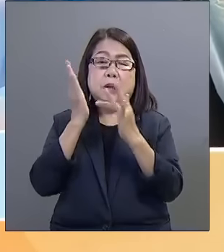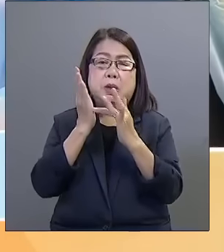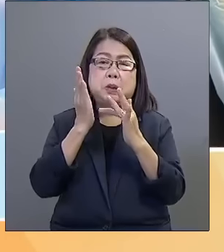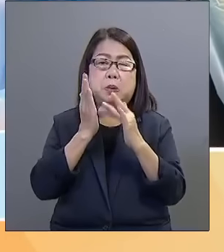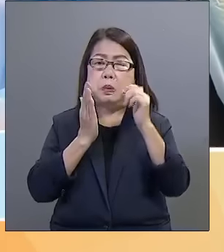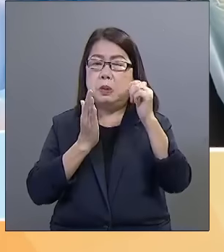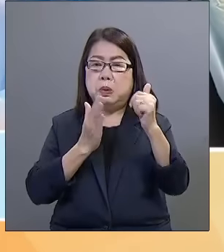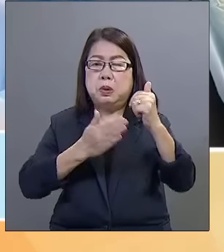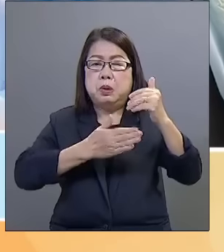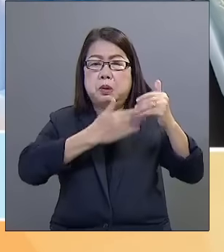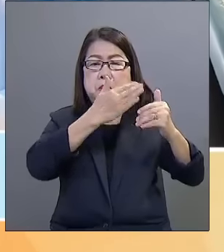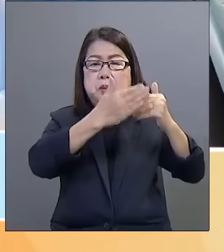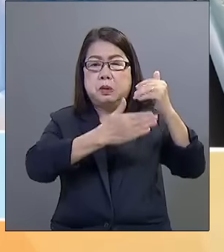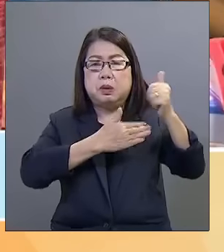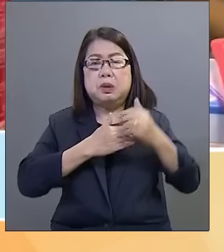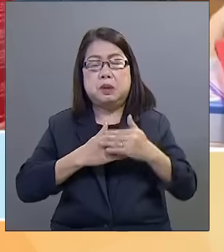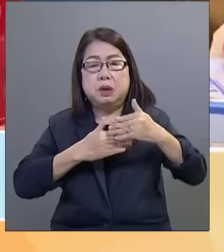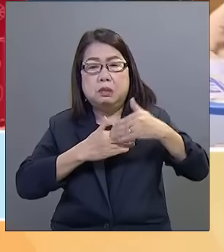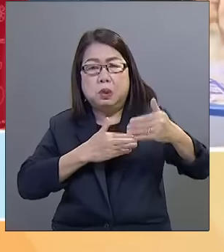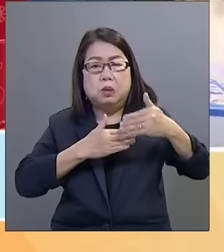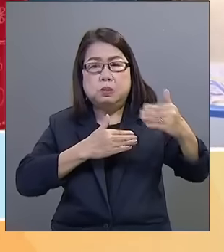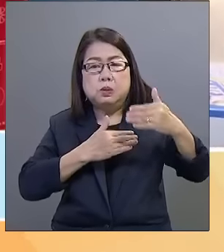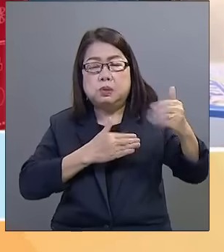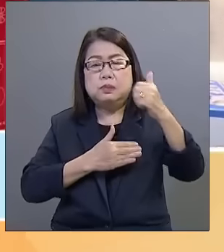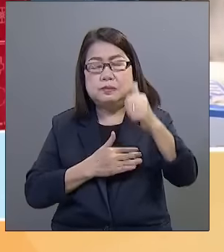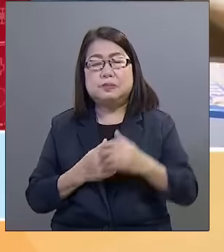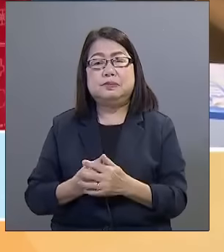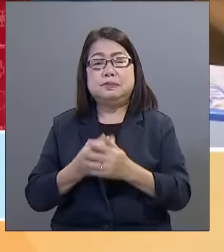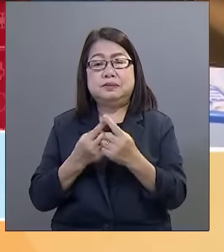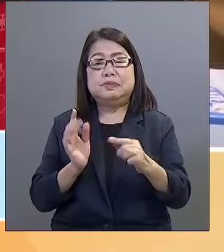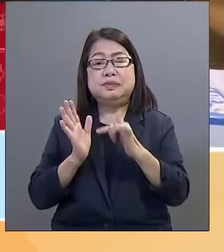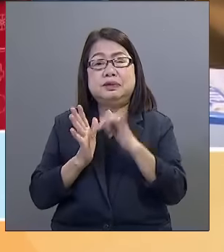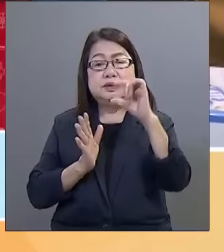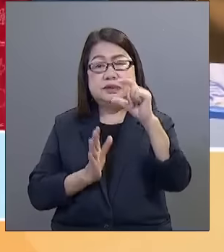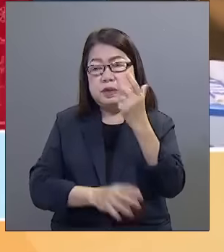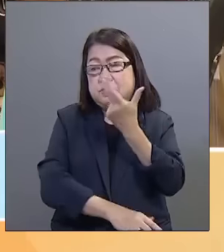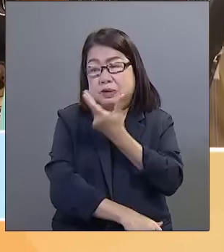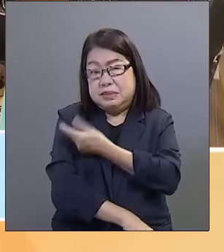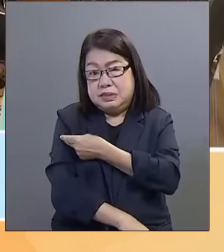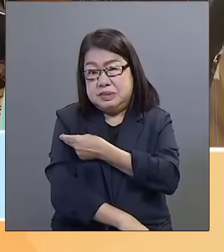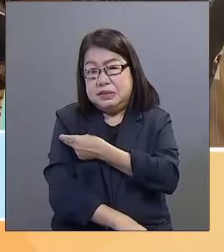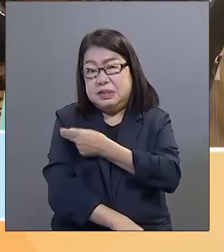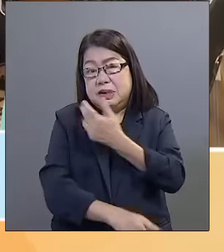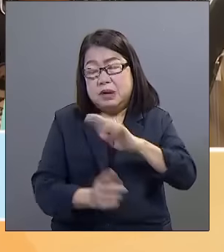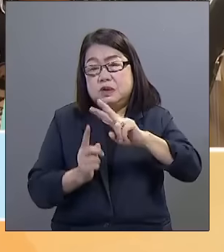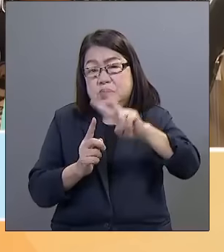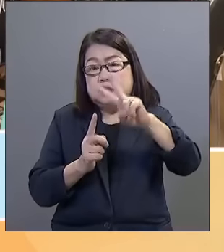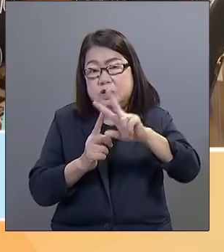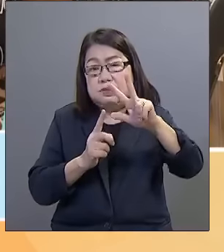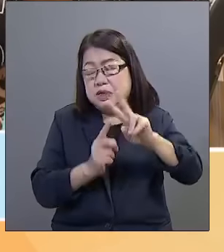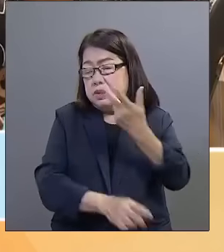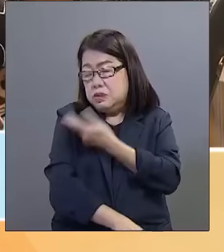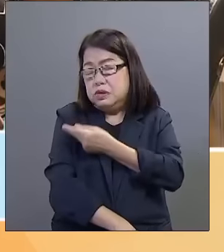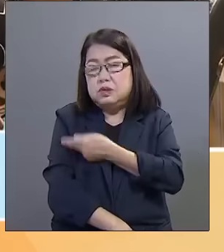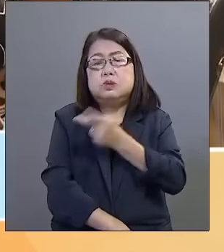าค่อนข้างมากนะครับเพราะฉะนั้น พวกวัคซีนเข็มกระตุ้นต่างๆเนี่ยครับมีความจำเป็นที่จะ